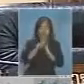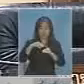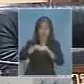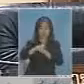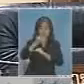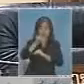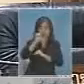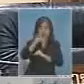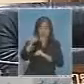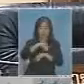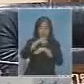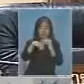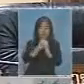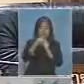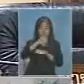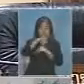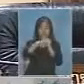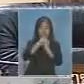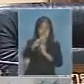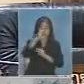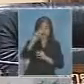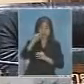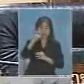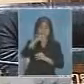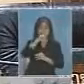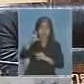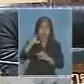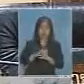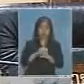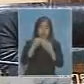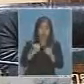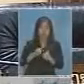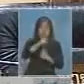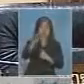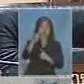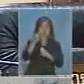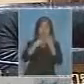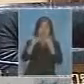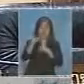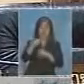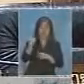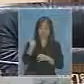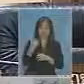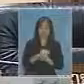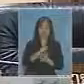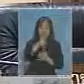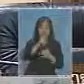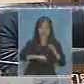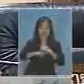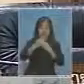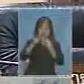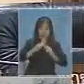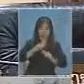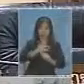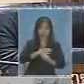คนมูลค่าความเสียหาย325ล้านและที่เพื่อนสมาชิกอภิปรายท่านมีหลักฐานเอามาให้ผมนะ